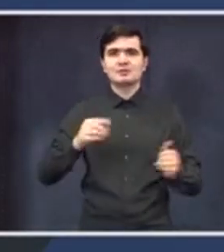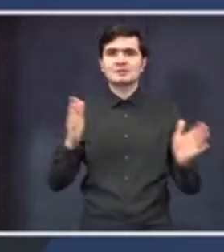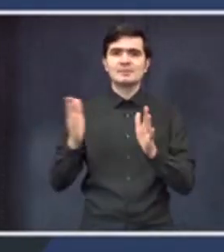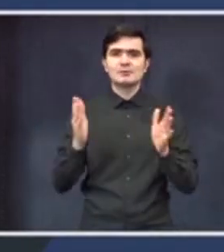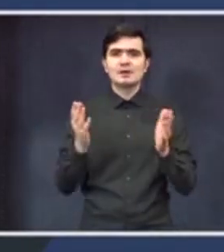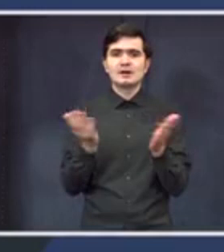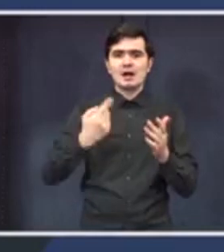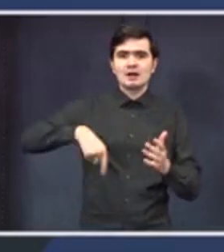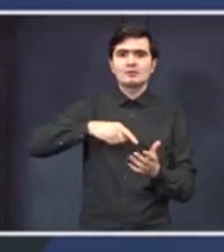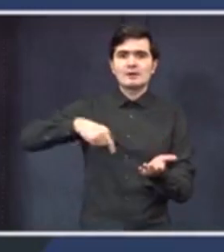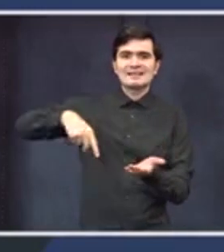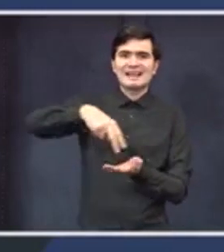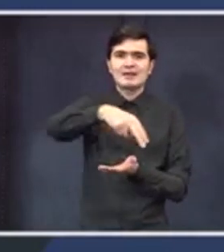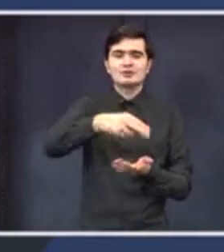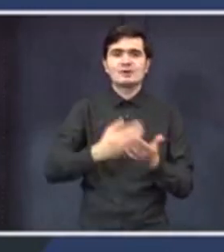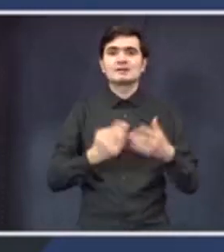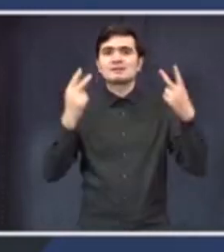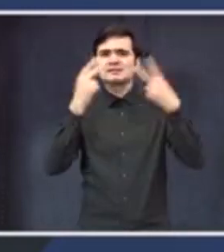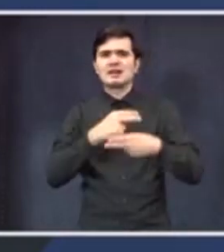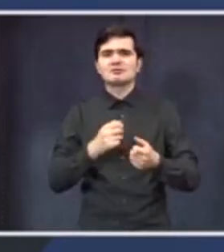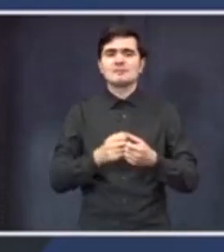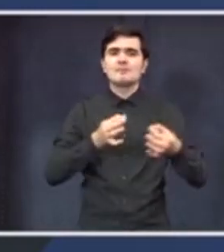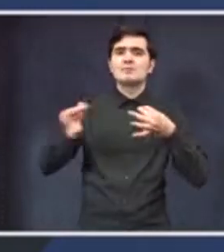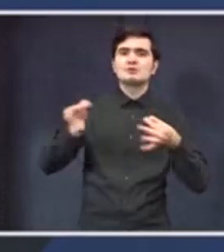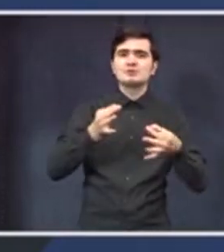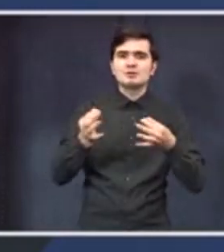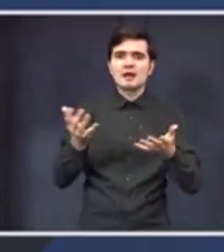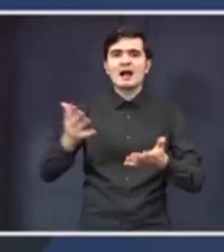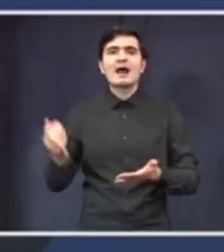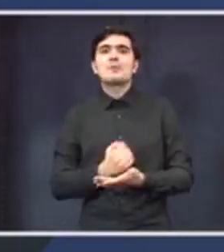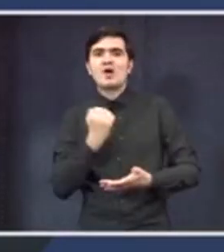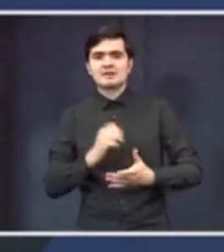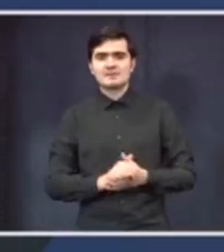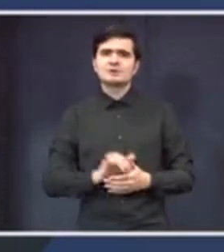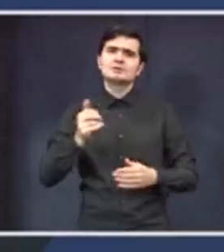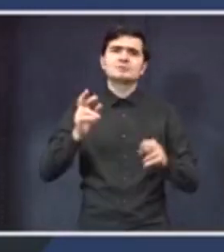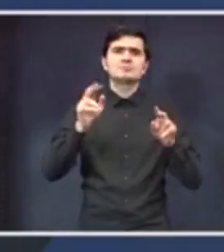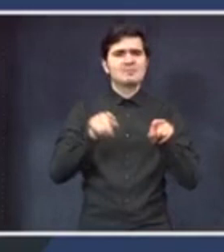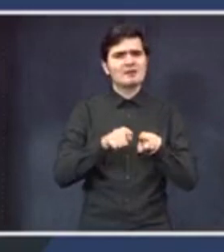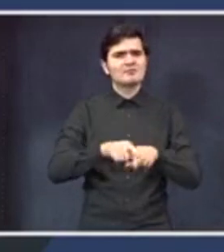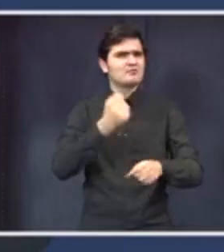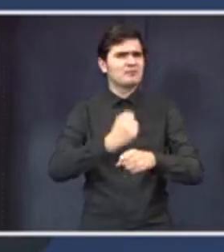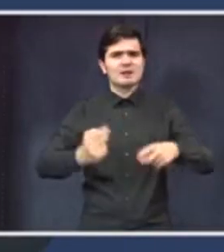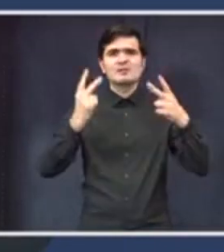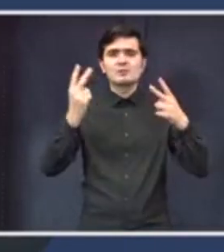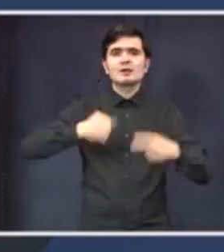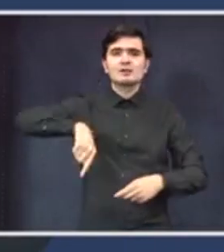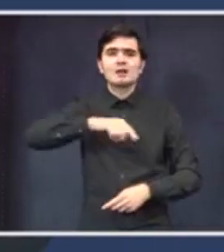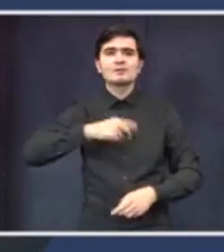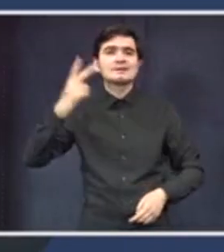prin care trecem, să înțelegem măsurile pe care le-am luat, dar mai ales cred că este foarte important să